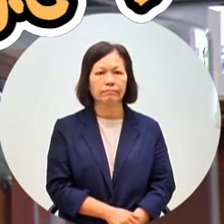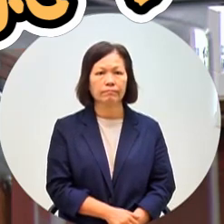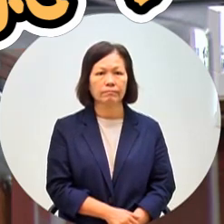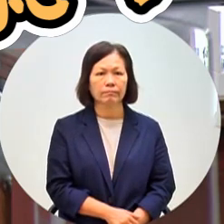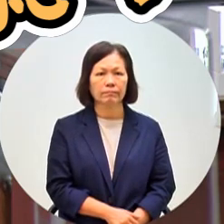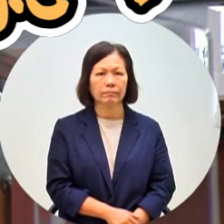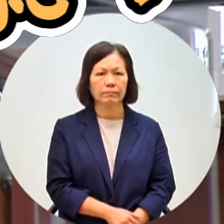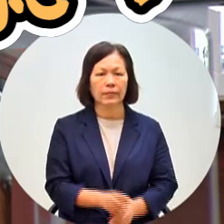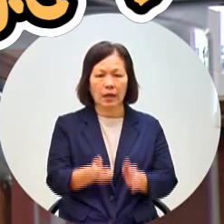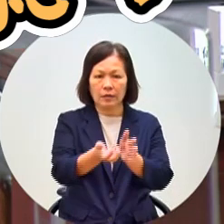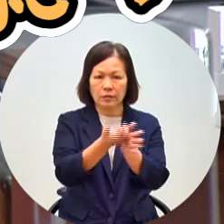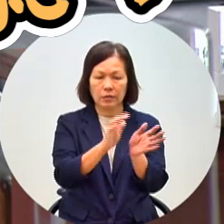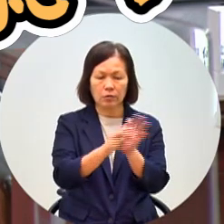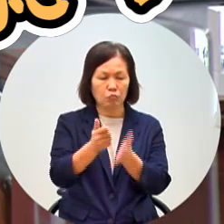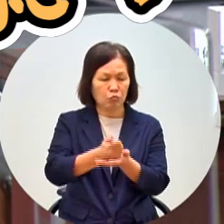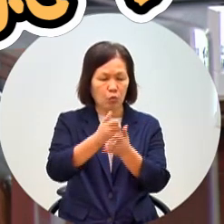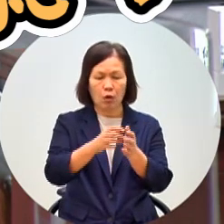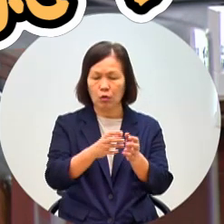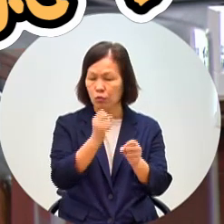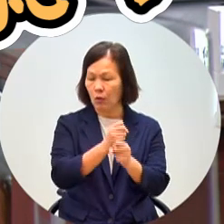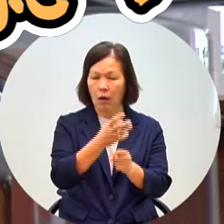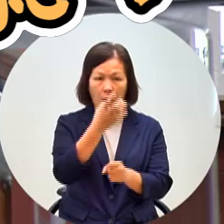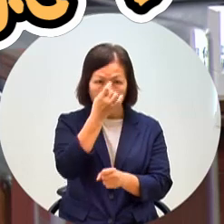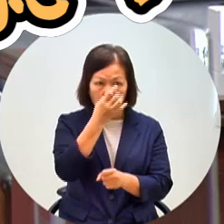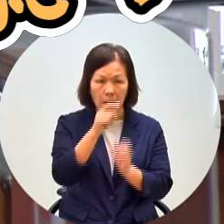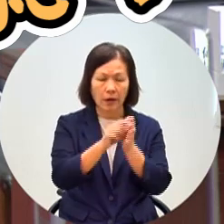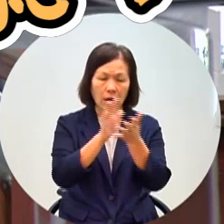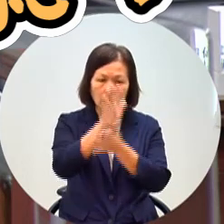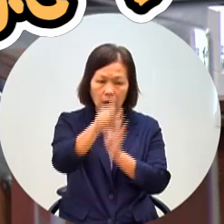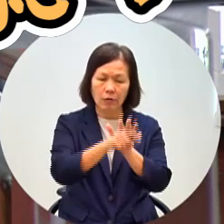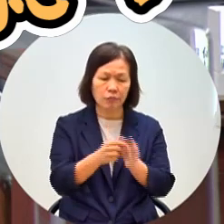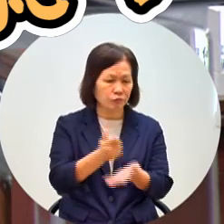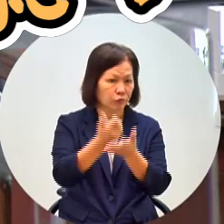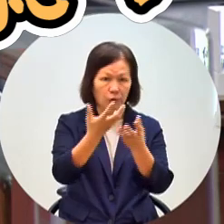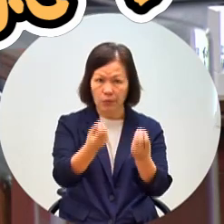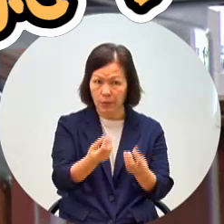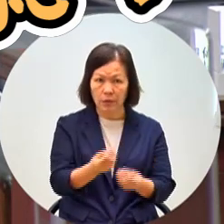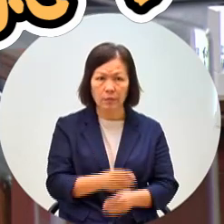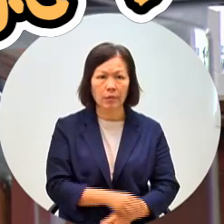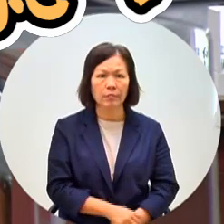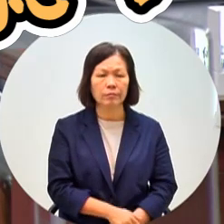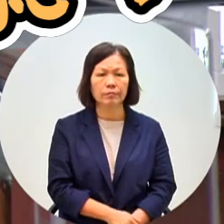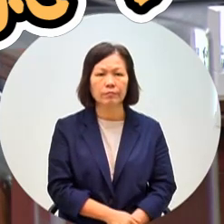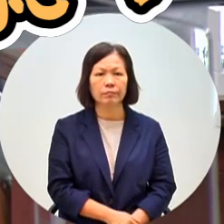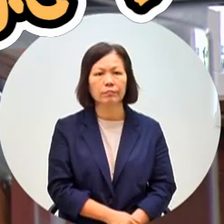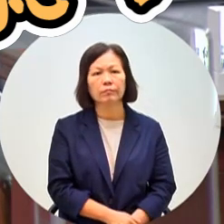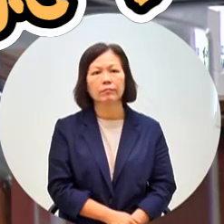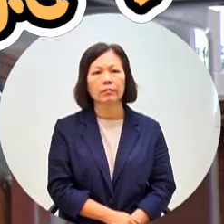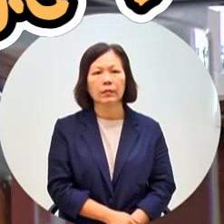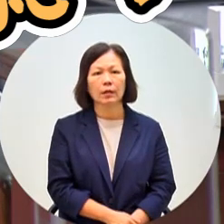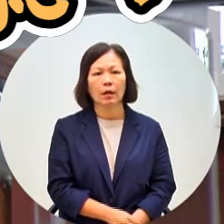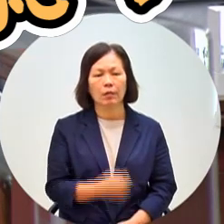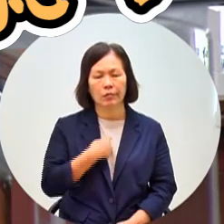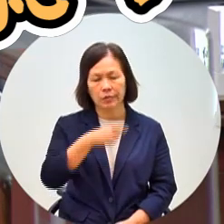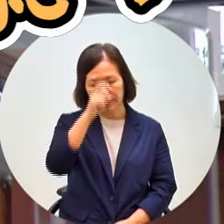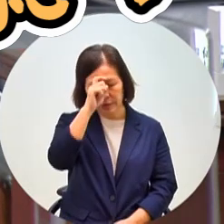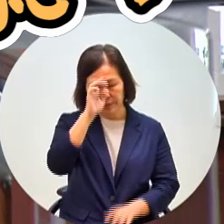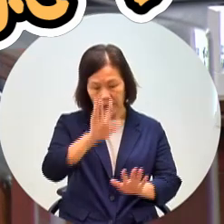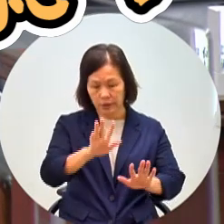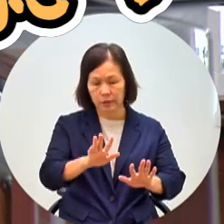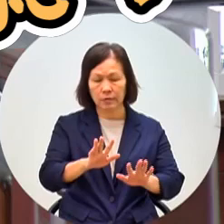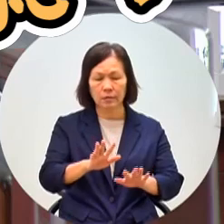事前的尊重做不到，连事后的尊重都做不到吗？我希望在今